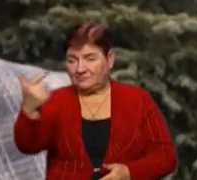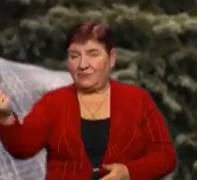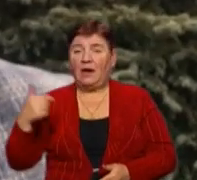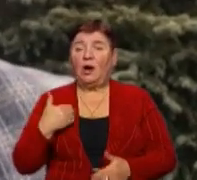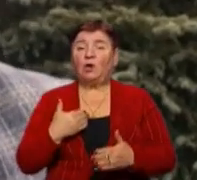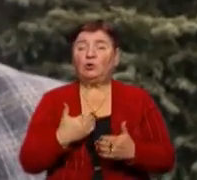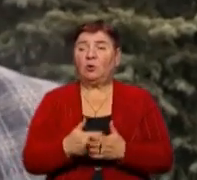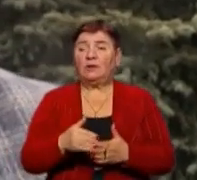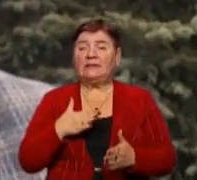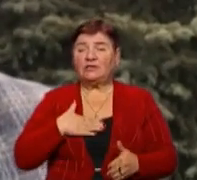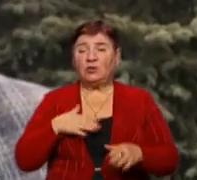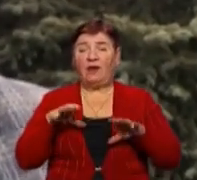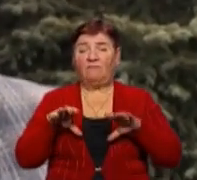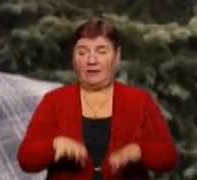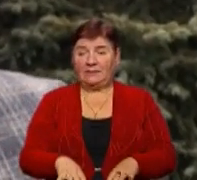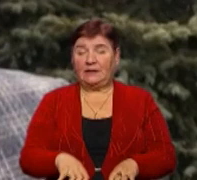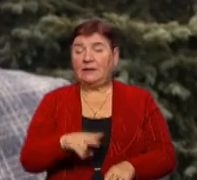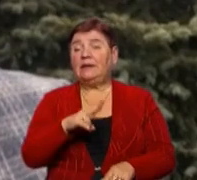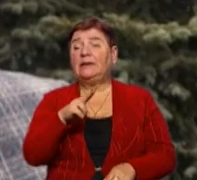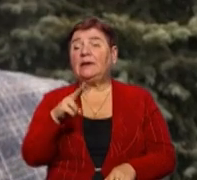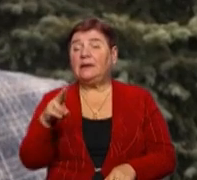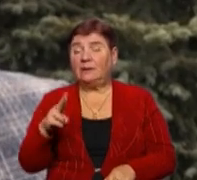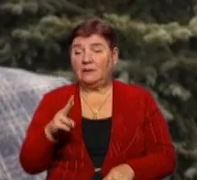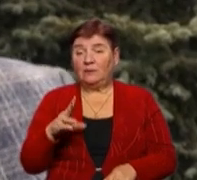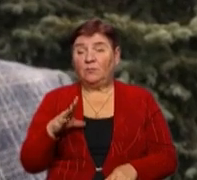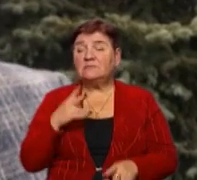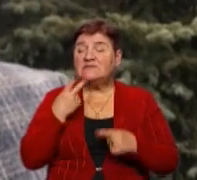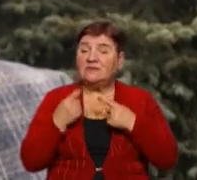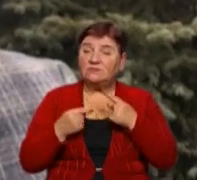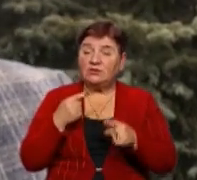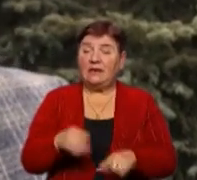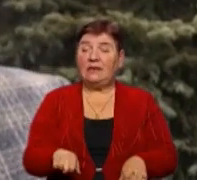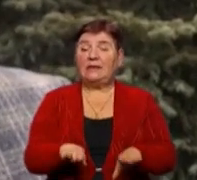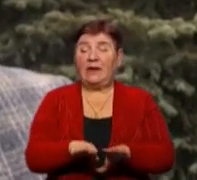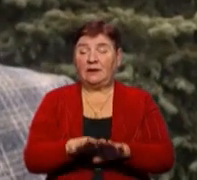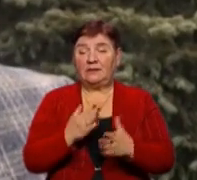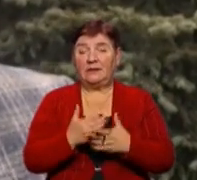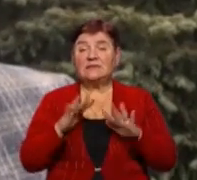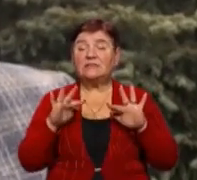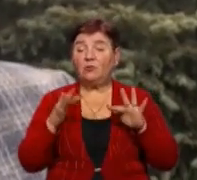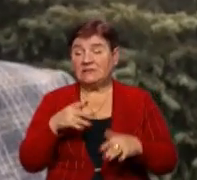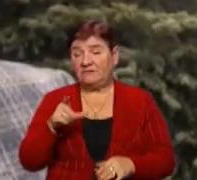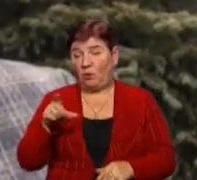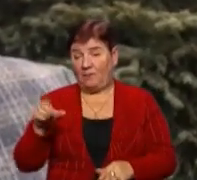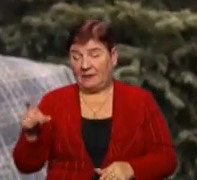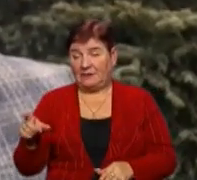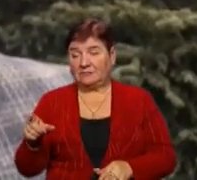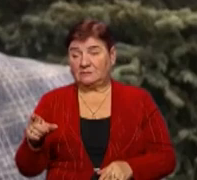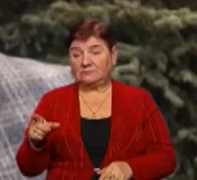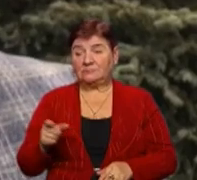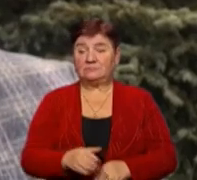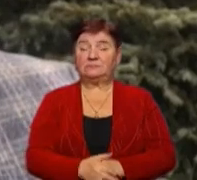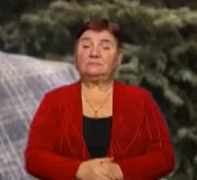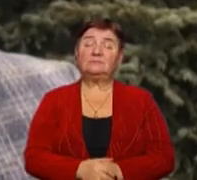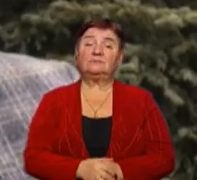до певних ланок нашої влади, які завжди, так зараз є ситуація в громадах,